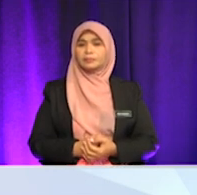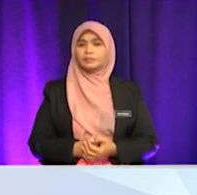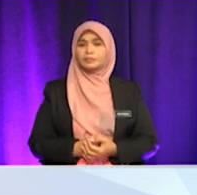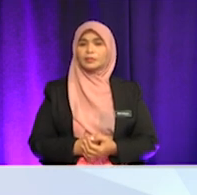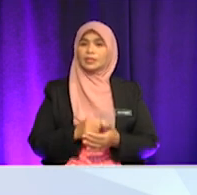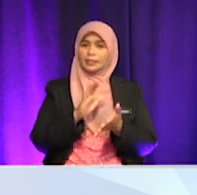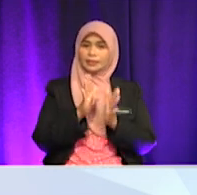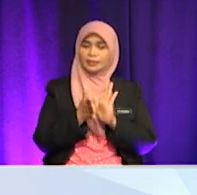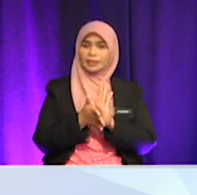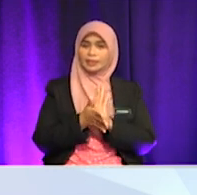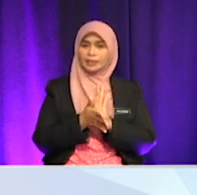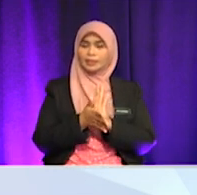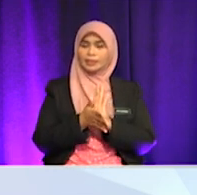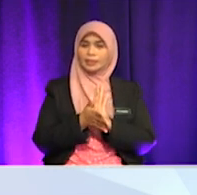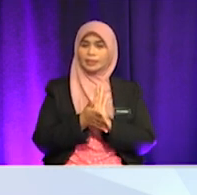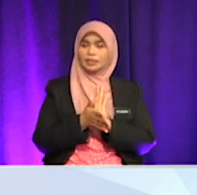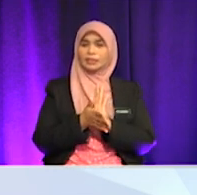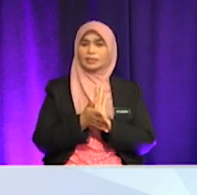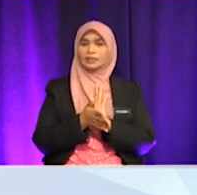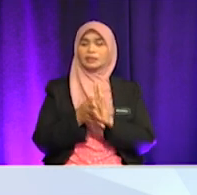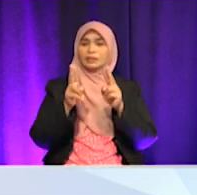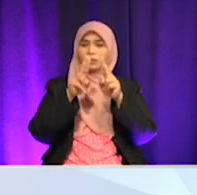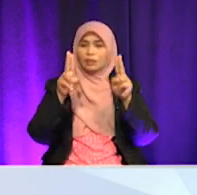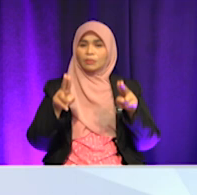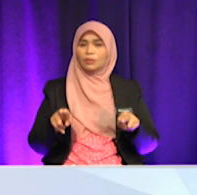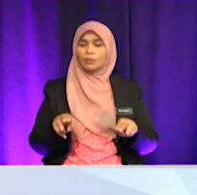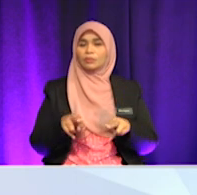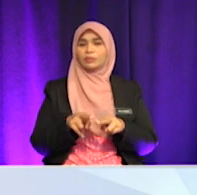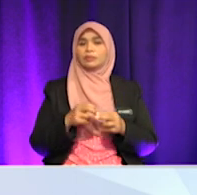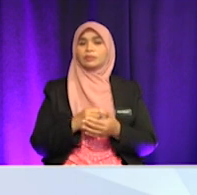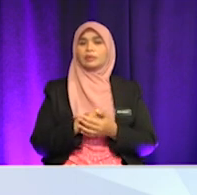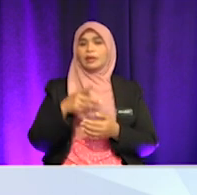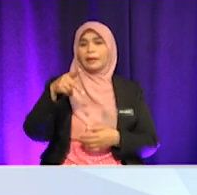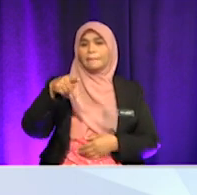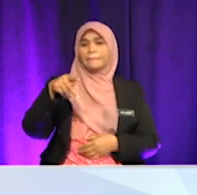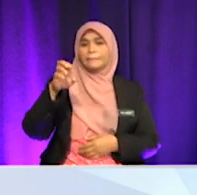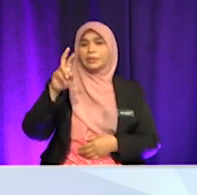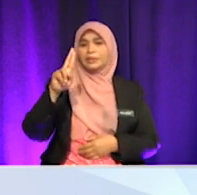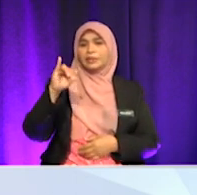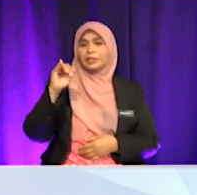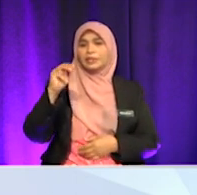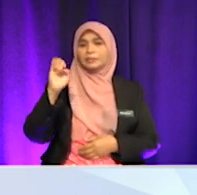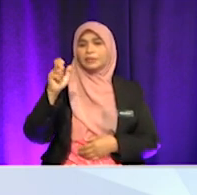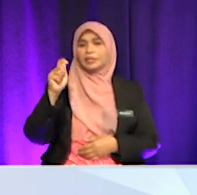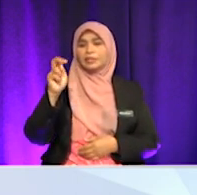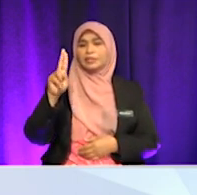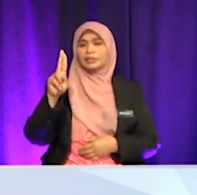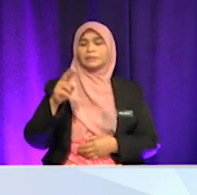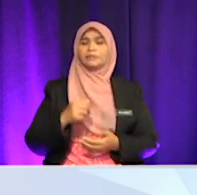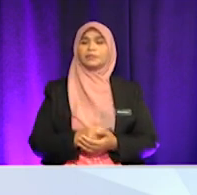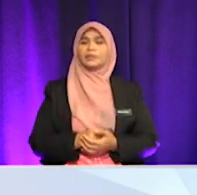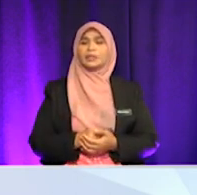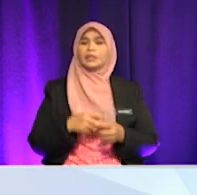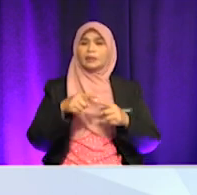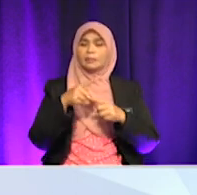jadi perimeter, kena faham apa yang dikatakan sebagai perimeter. Perimeter kita tambahkan sisi dekat luar. Okey, jadi bila kita